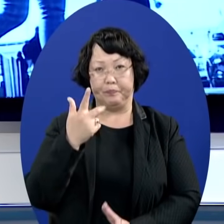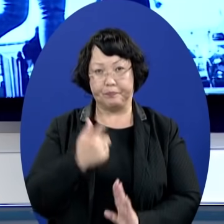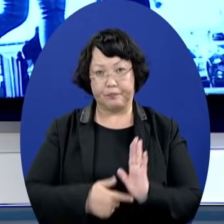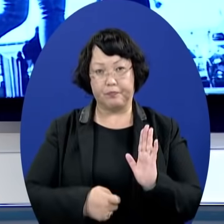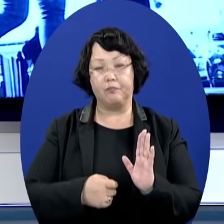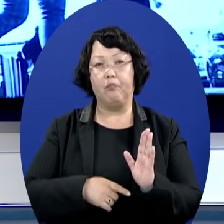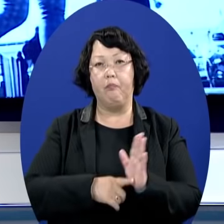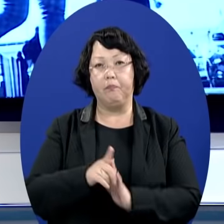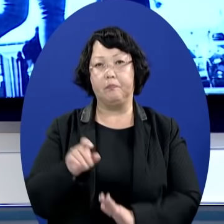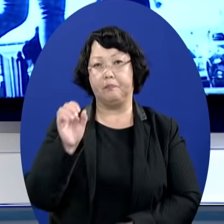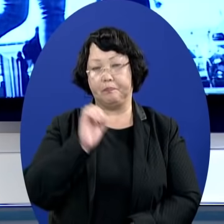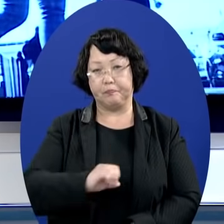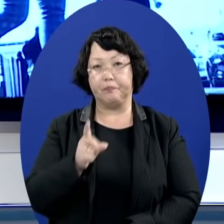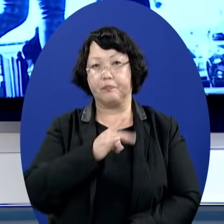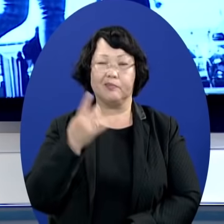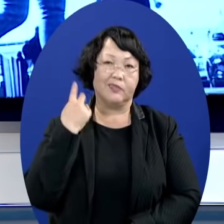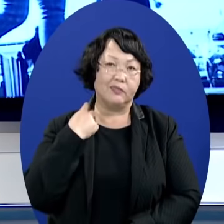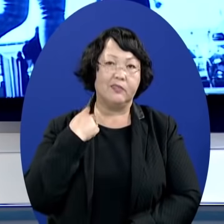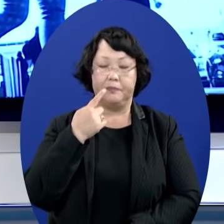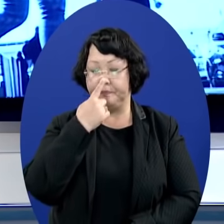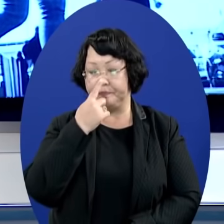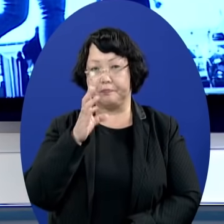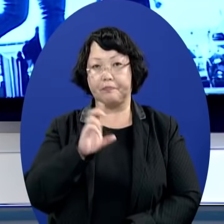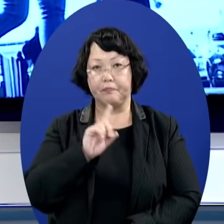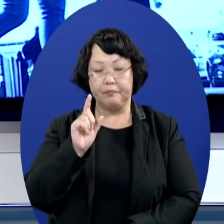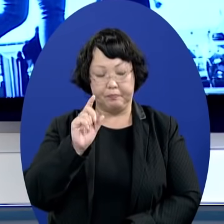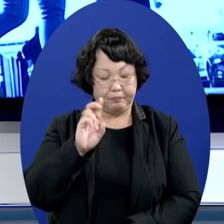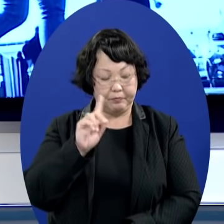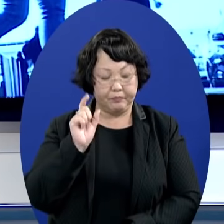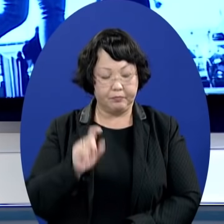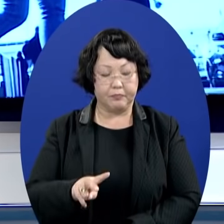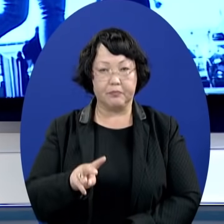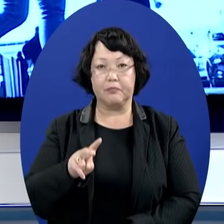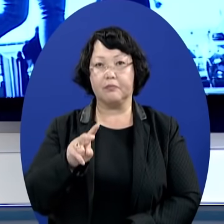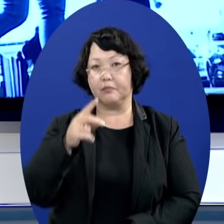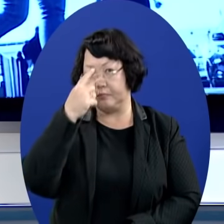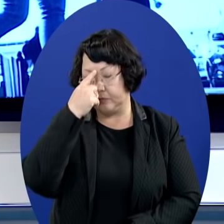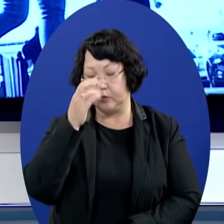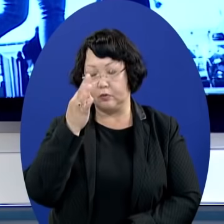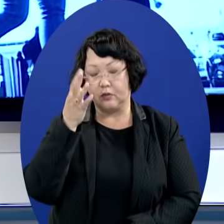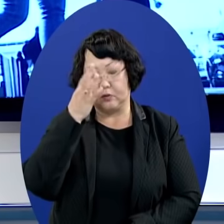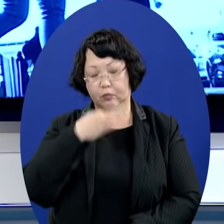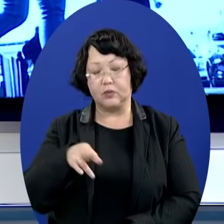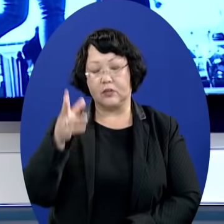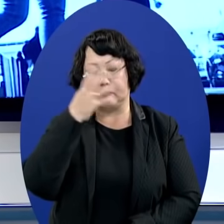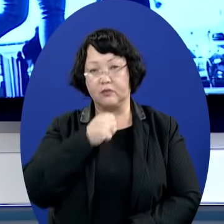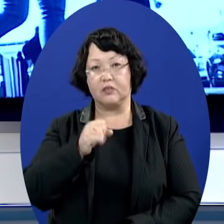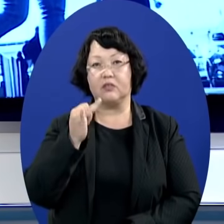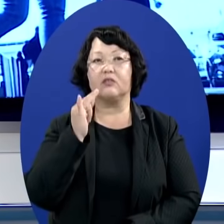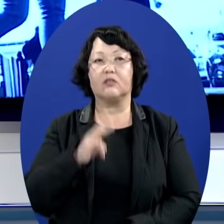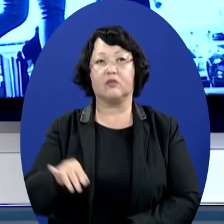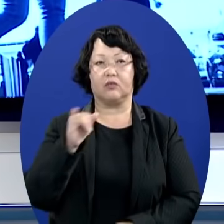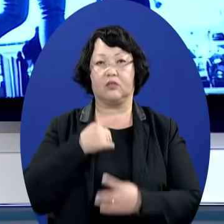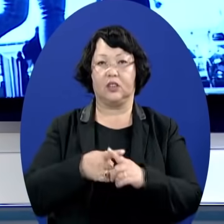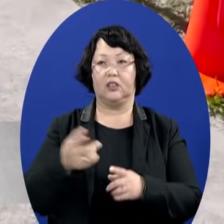эхлэн Европын Холбоо, Их Британи, Хятад, Бразил, Энтхэг, за Өмнөд Африк, Иран зэрэг улсын иргэдийг хилээр нэвтрүүлэхийг хориглосон